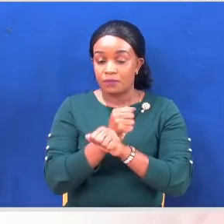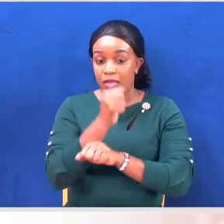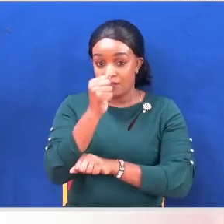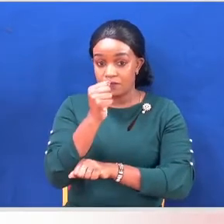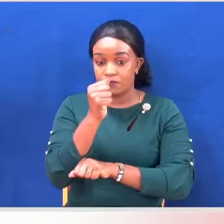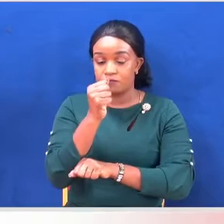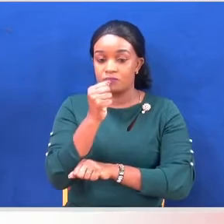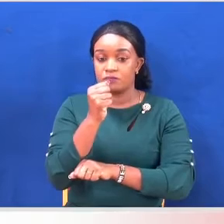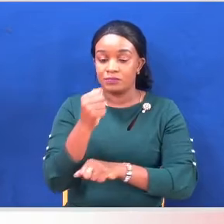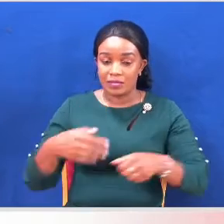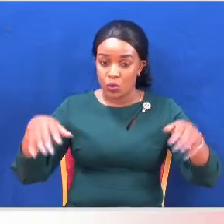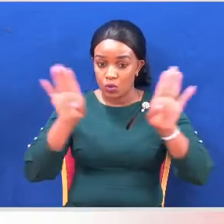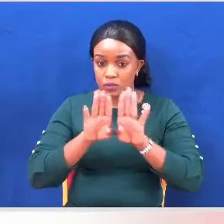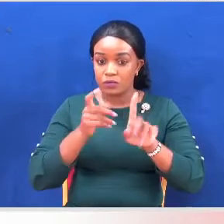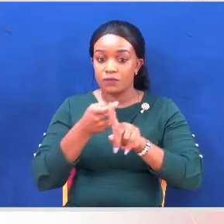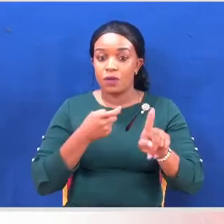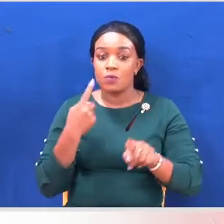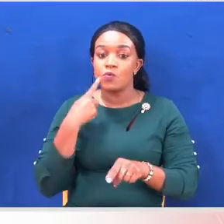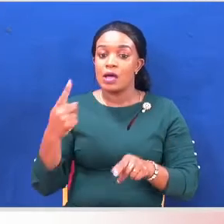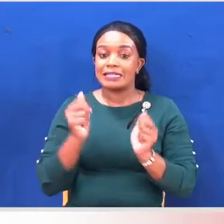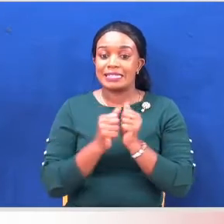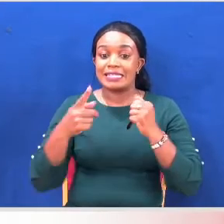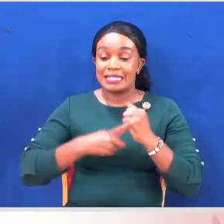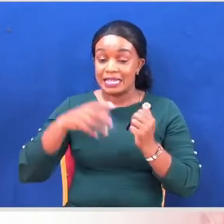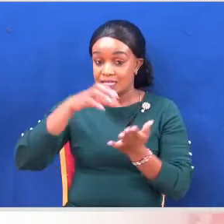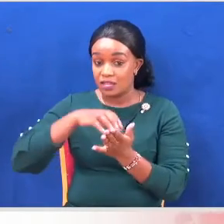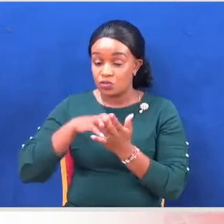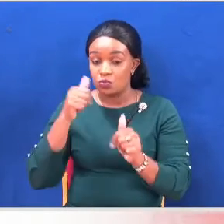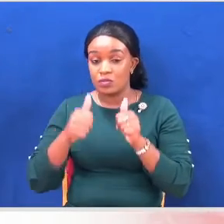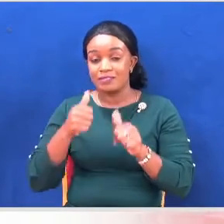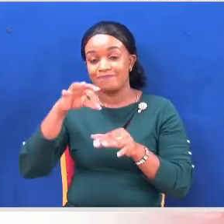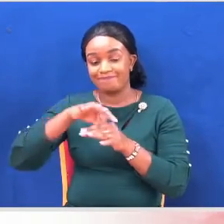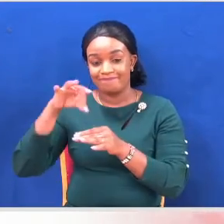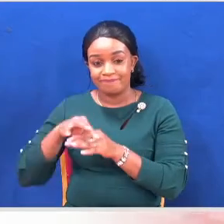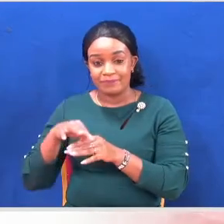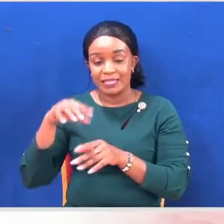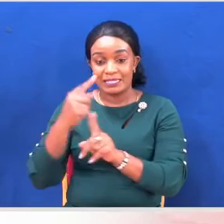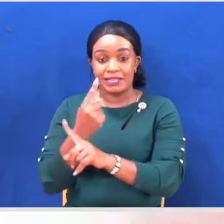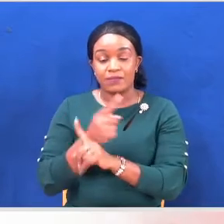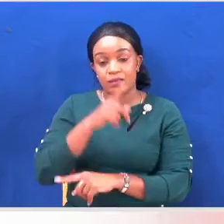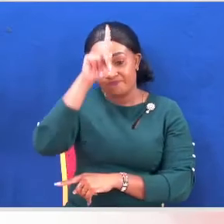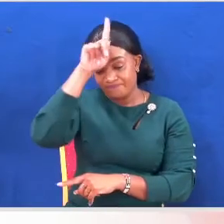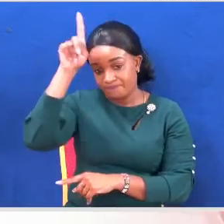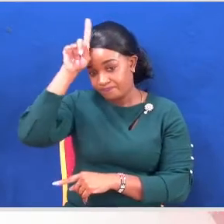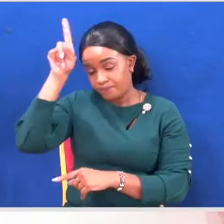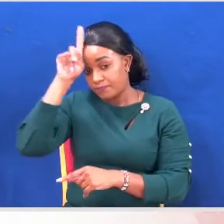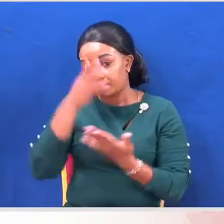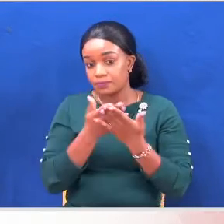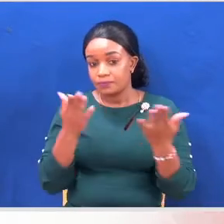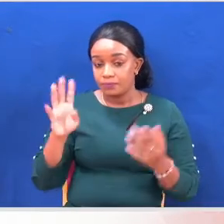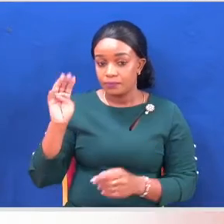vyote 116 vya kupigia kura katika wadi 5 za Matungu.